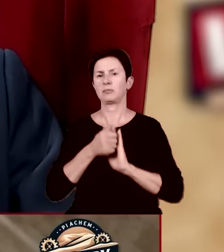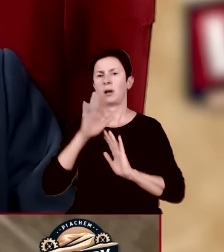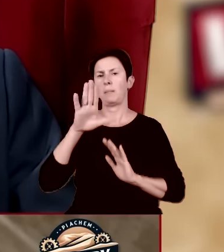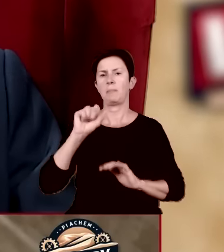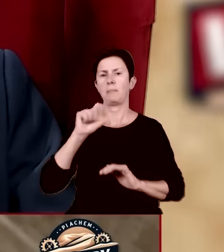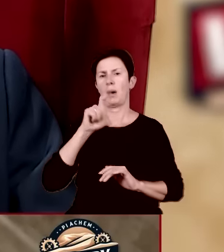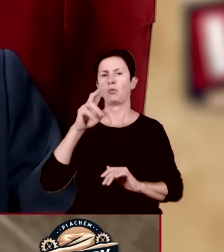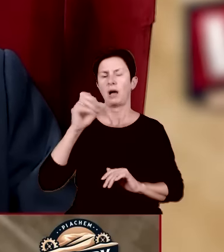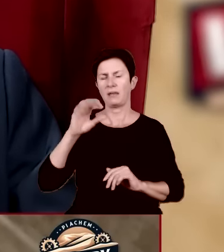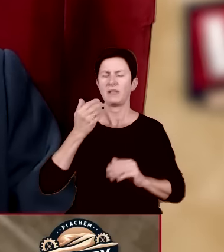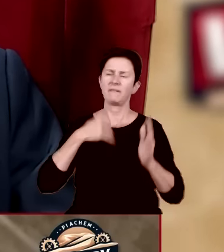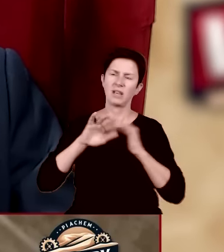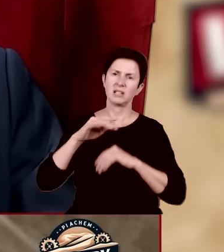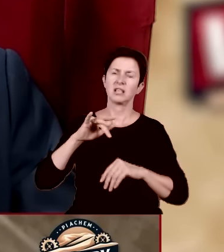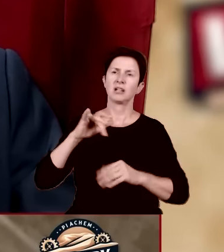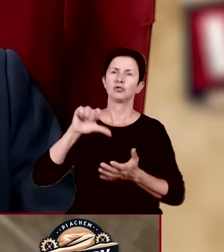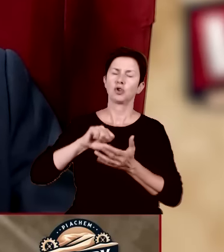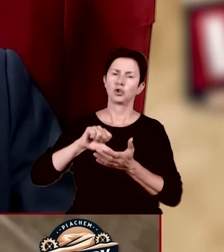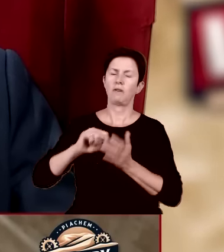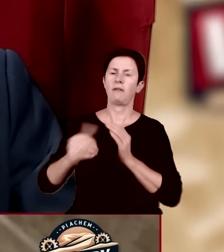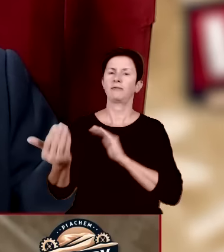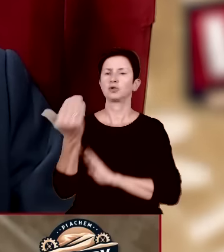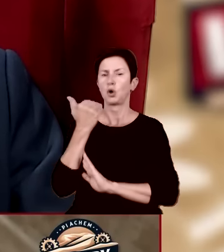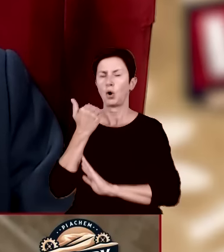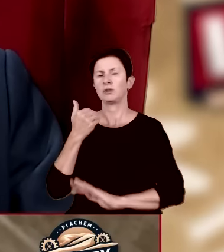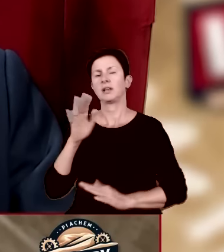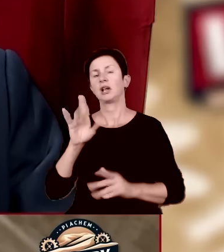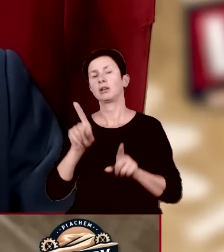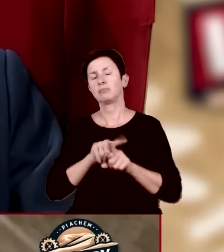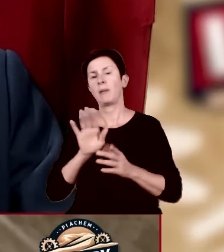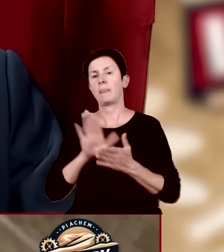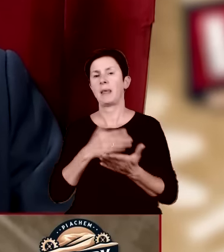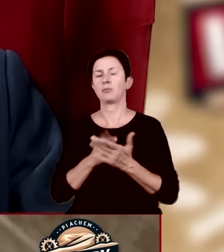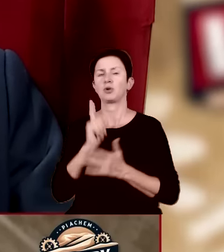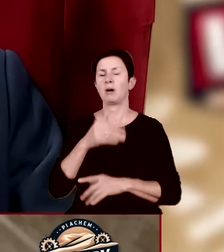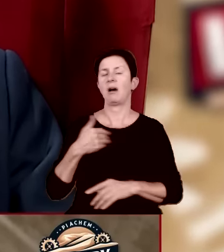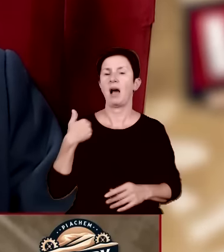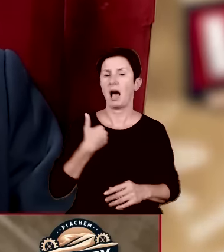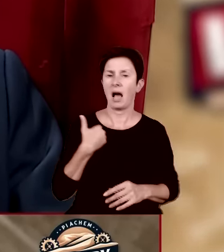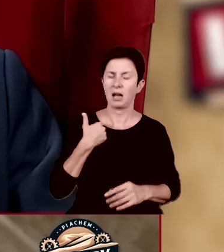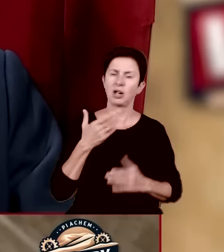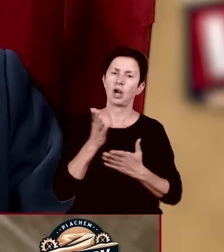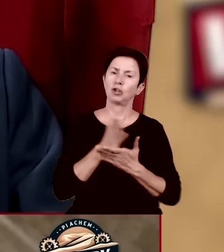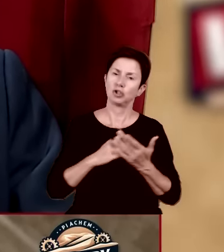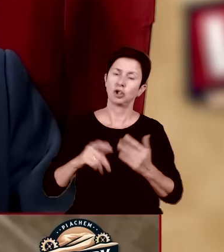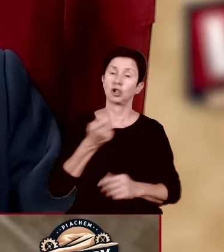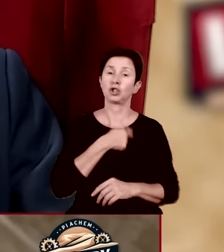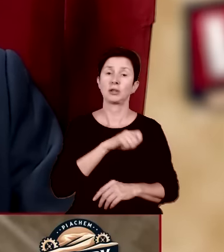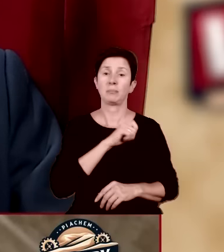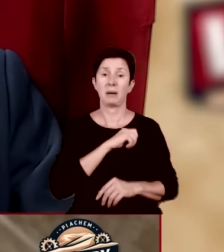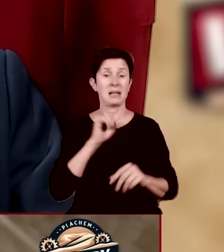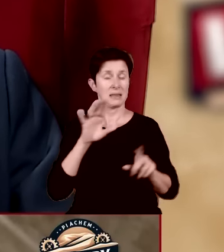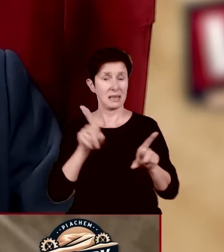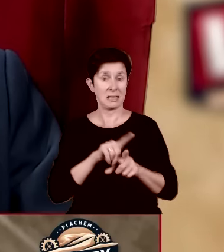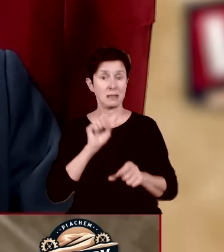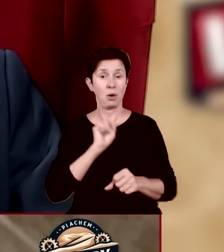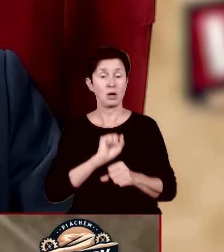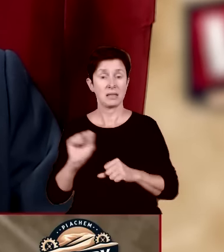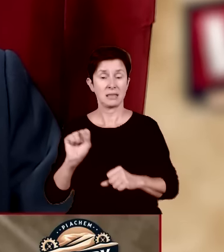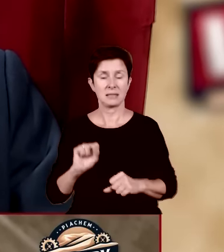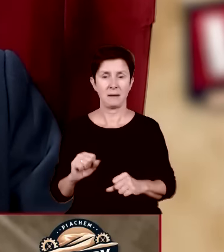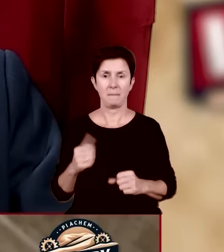Europie Środkowo-Wschodniej, no ale także na przykład w Anglii, w części Hiszpanii na przykład też tak jest. Więc to jest